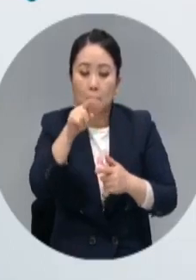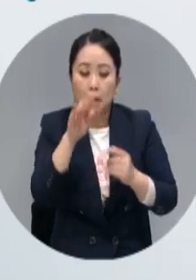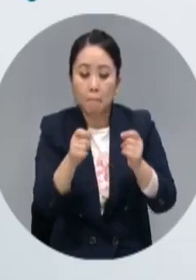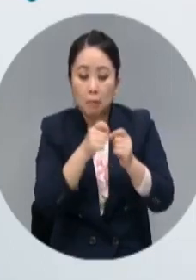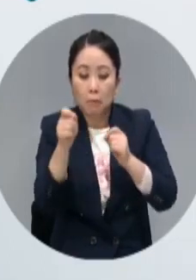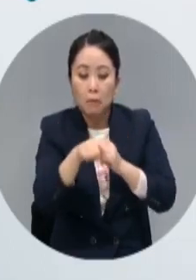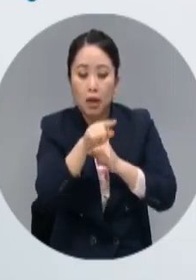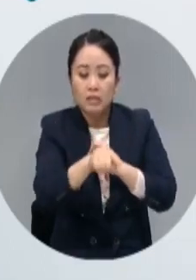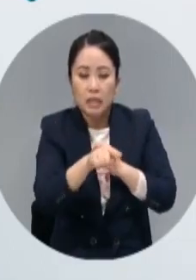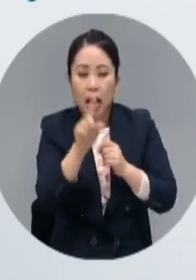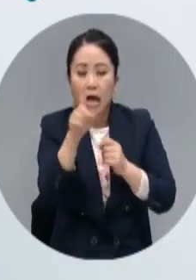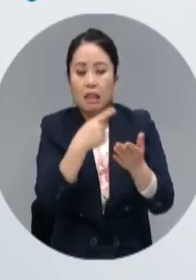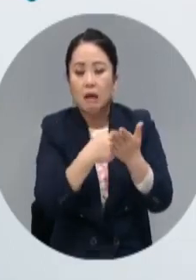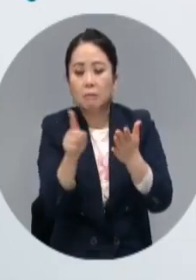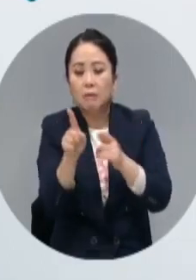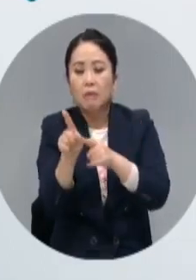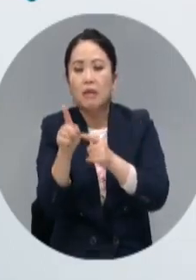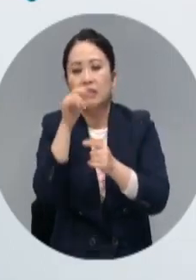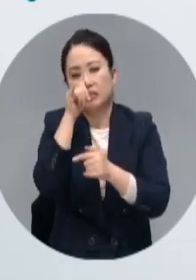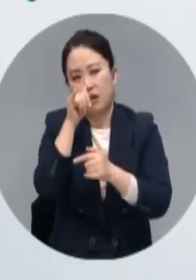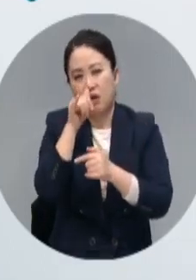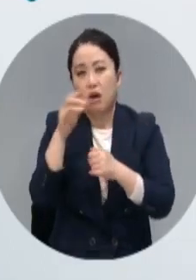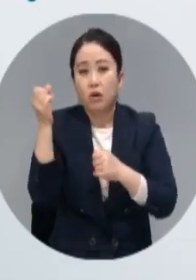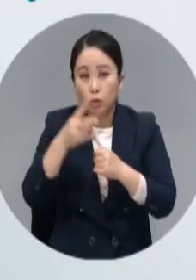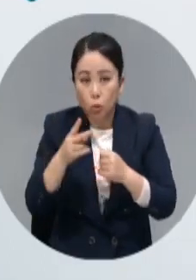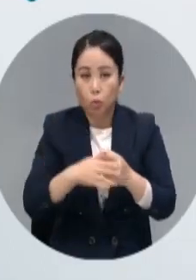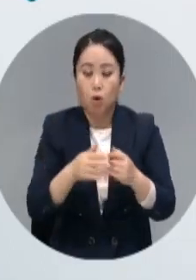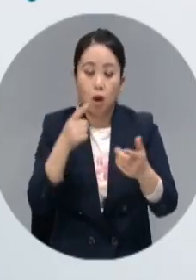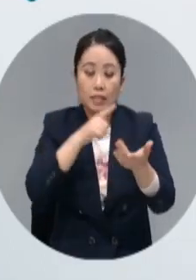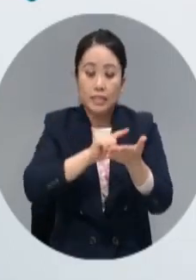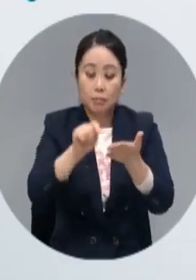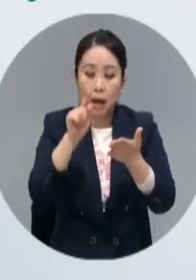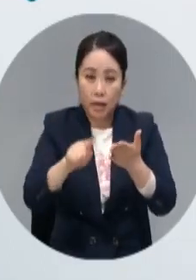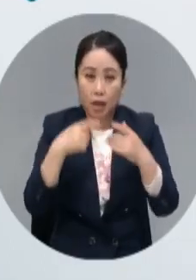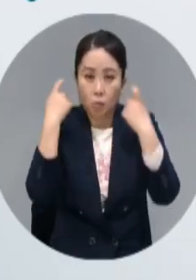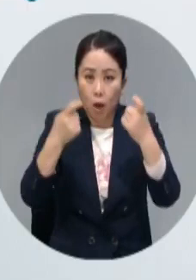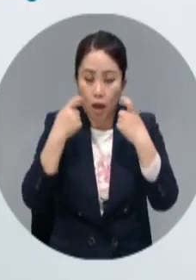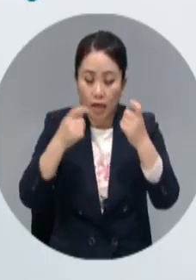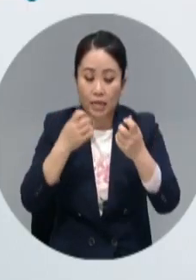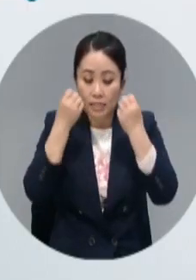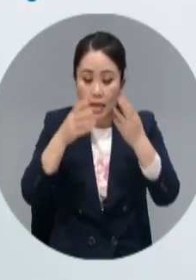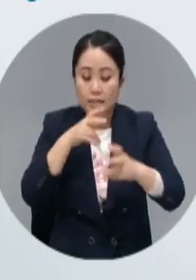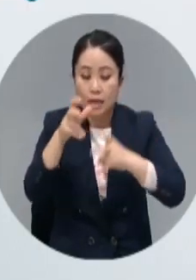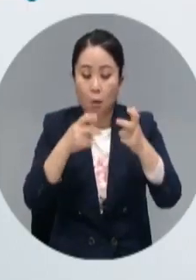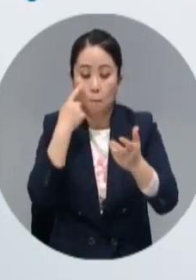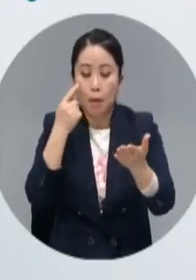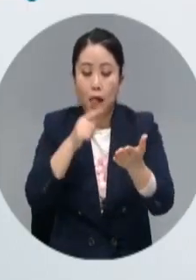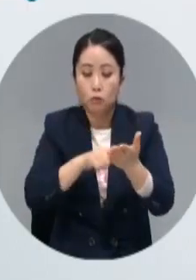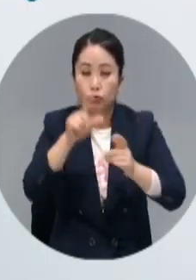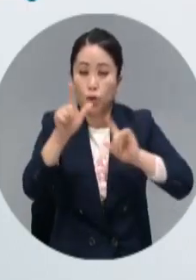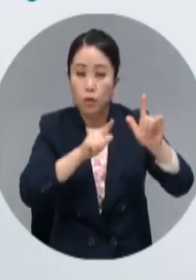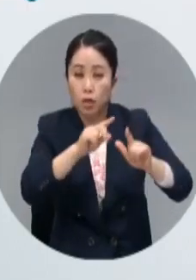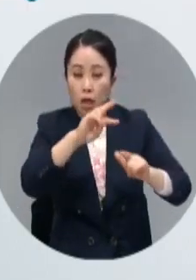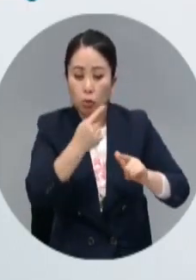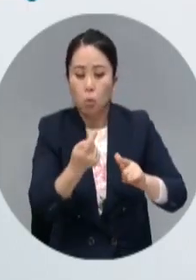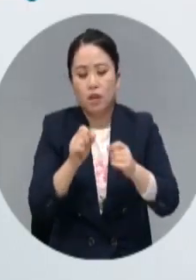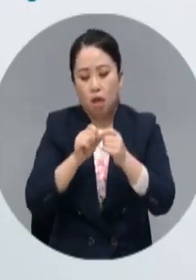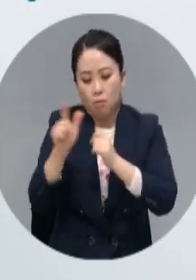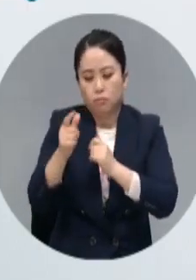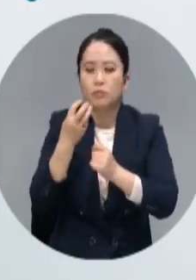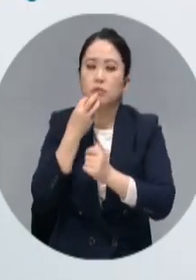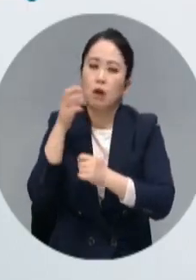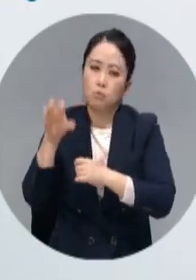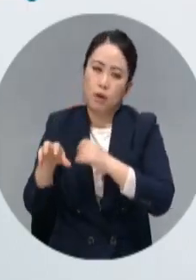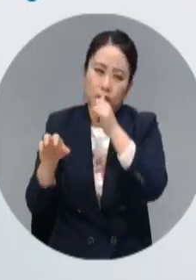또 관광공사에 한국방문의해 신규 사업 발굴 연구에서도 주요 사업의 공간적 범위가 서울에 집중됐다는